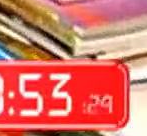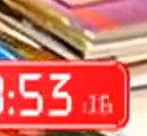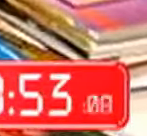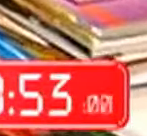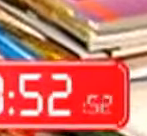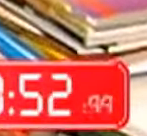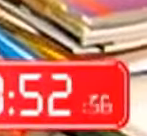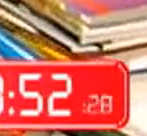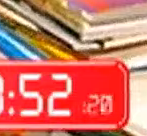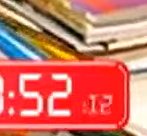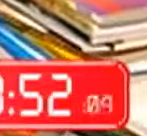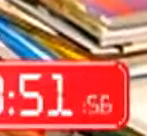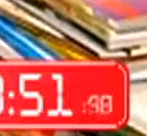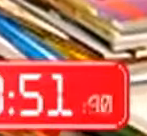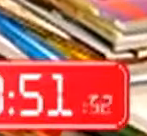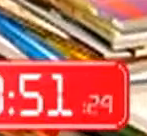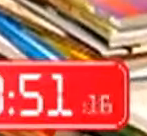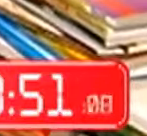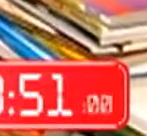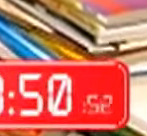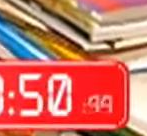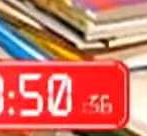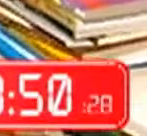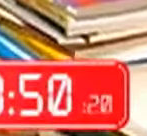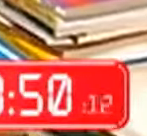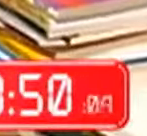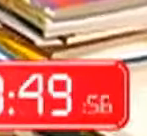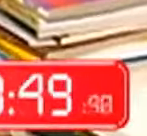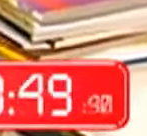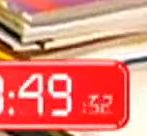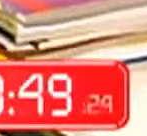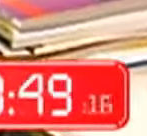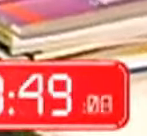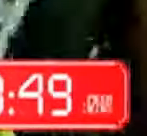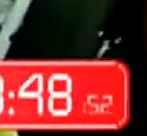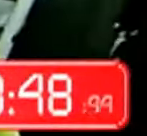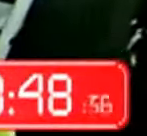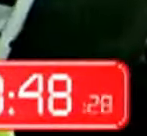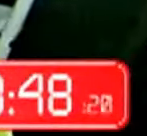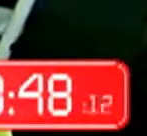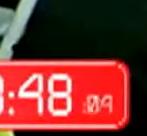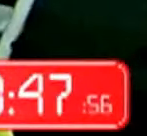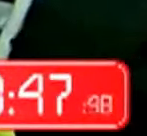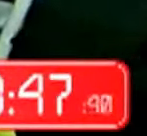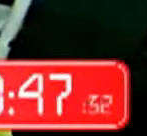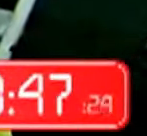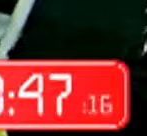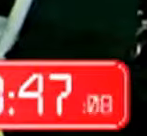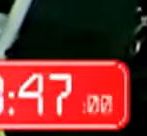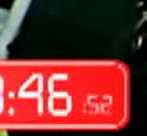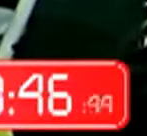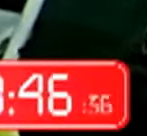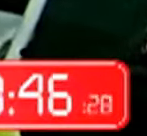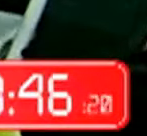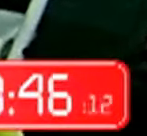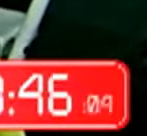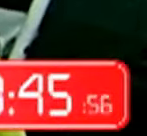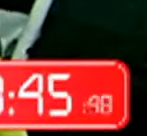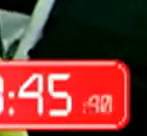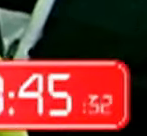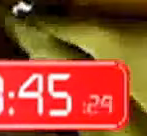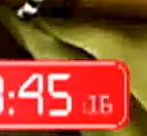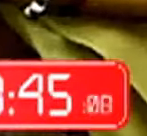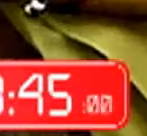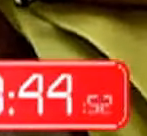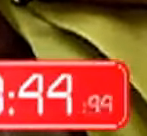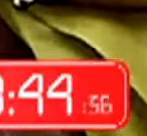sarili nilang kopya ng mga libro. Sang-ayon dito ang sikat na book author, screenwriter, journalist, novelist at